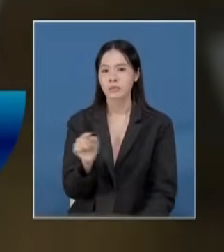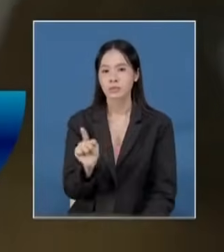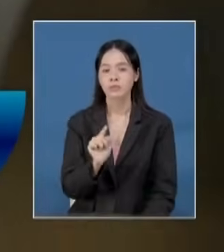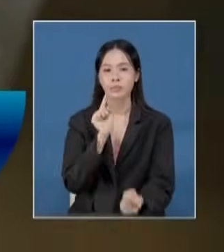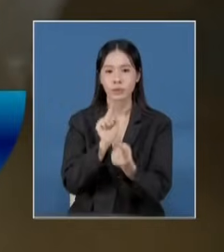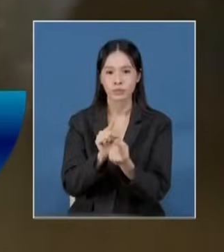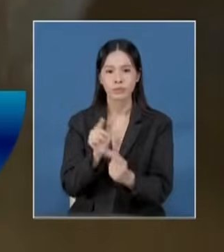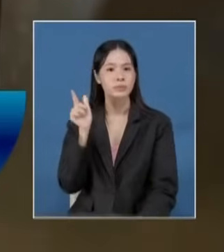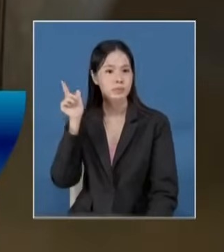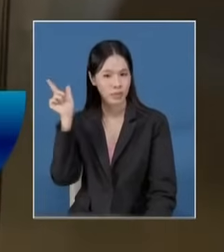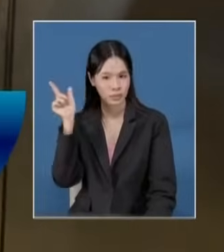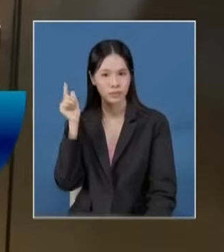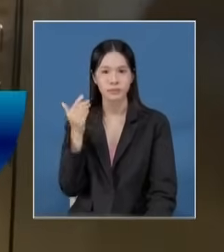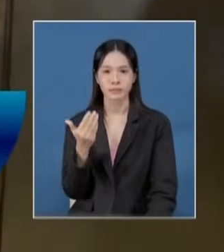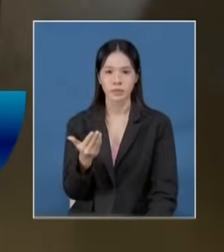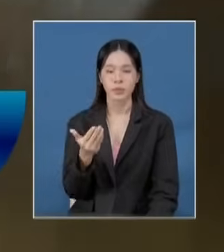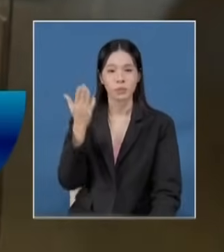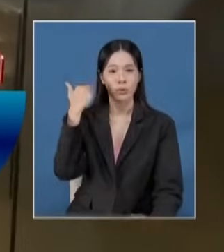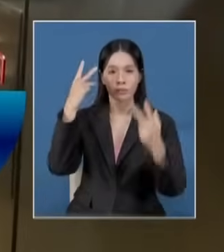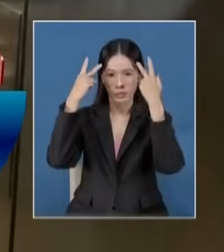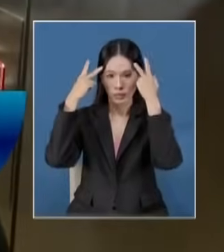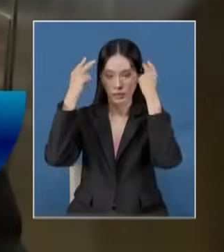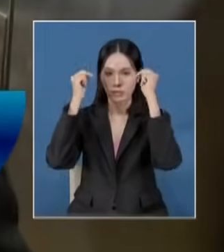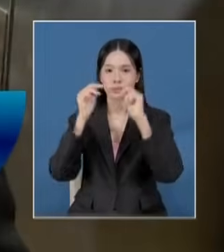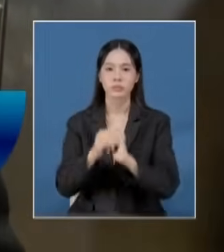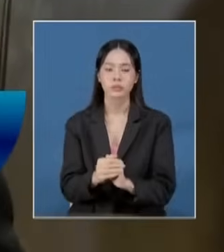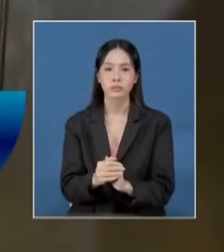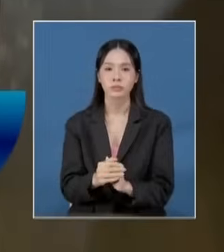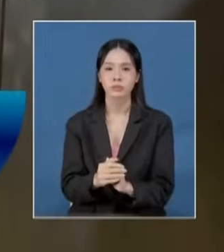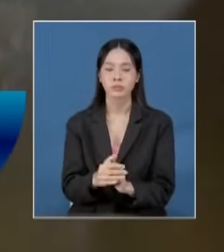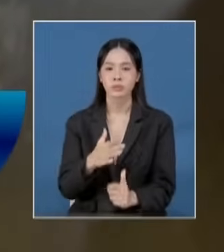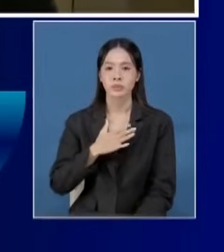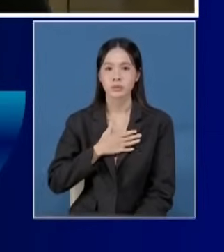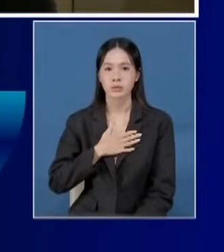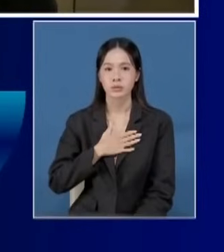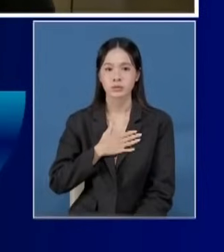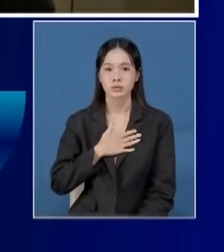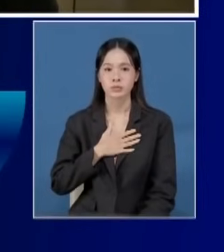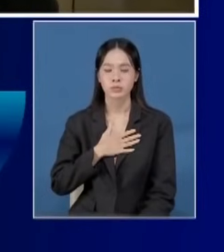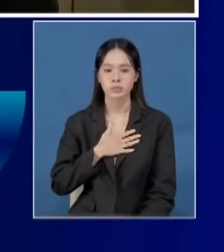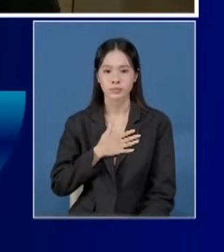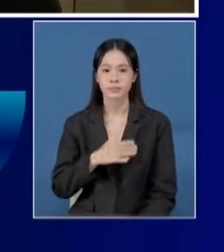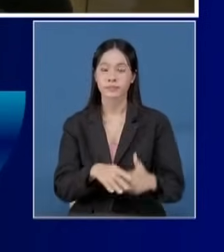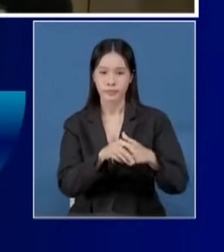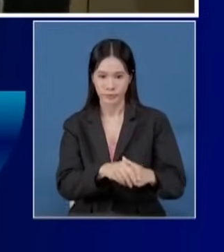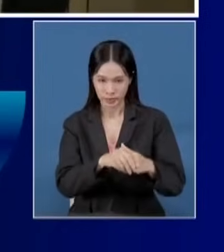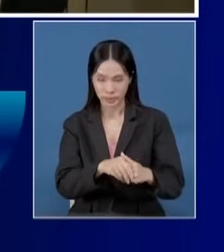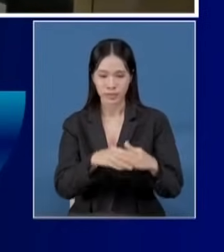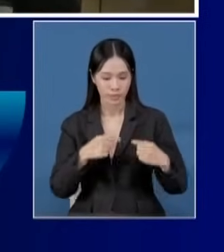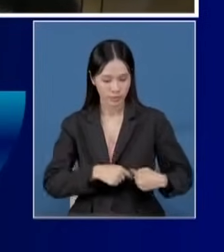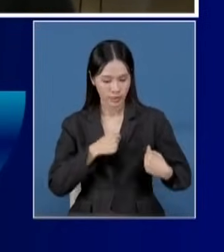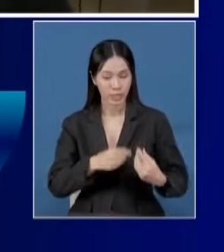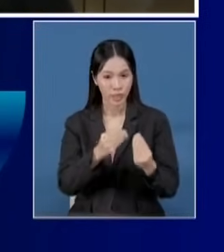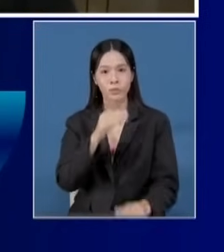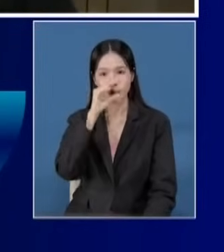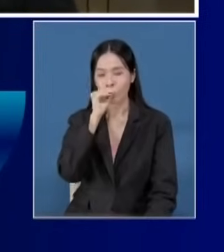ที่ได้เจอกับนายทักษิณชินวัตรอดีตนายกรัฐมนตรีนะคะโดยบอกว่าส่วนตัวได้มีการจับมือให้กำลังใจแต่ว่าไม่ได้พูดอะ